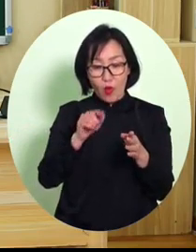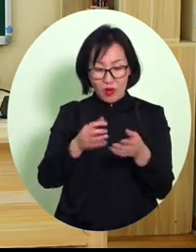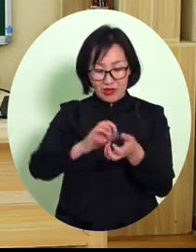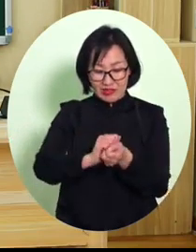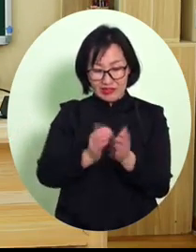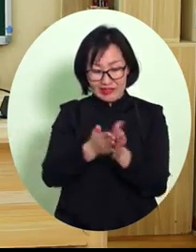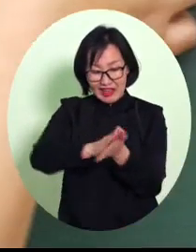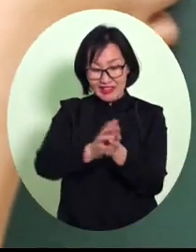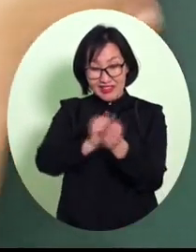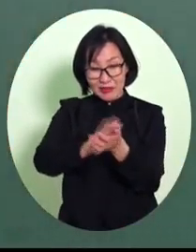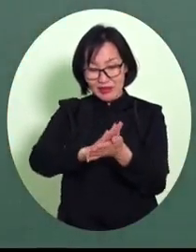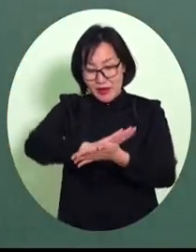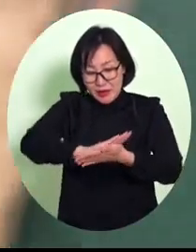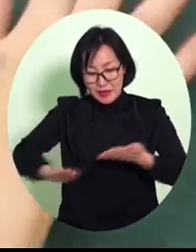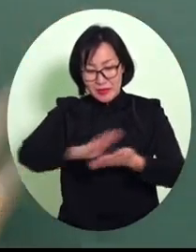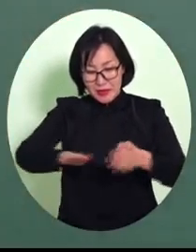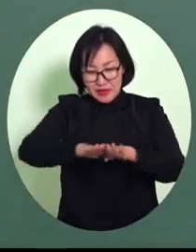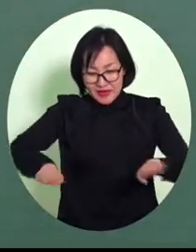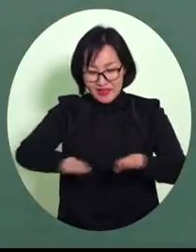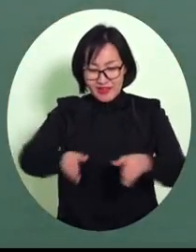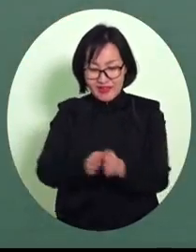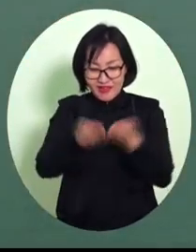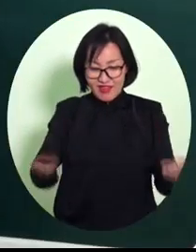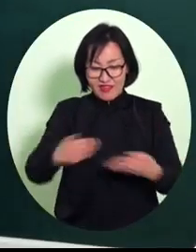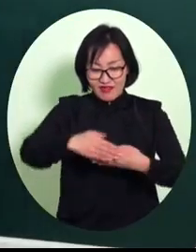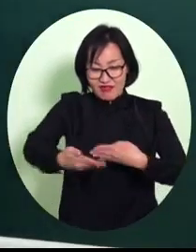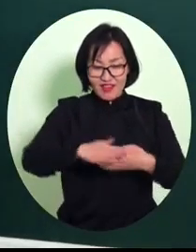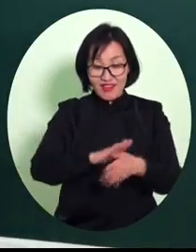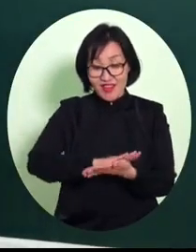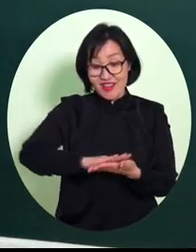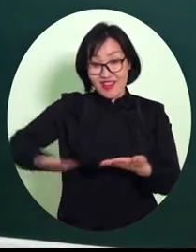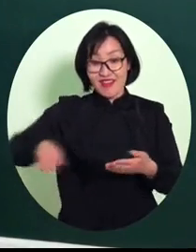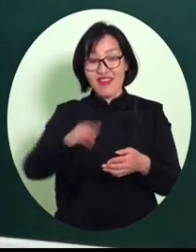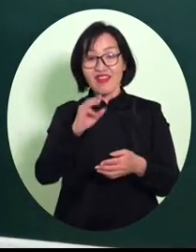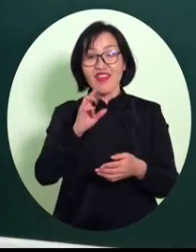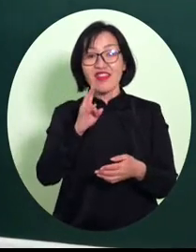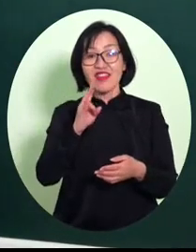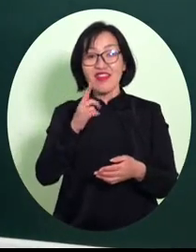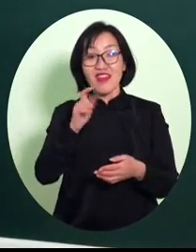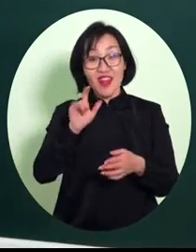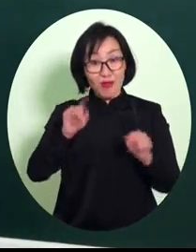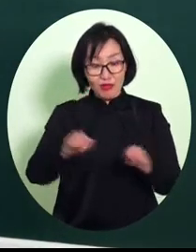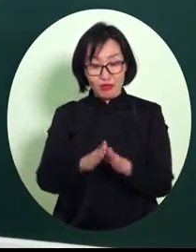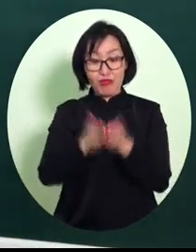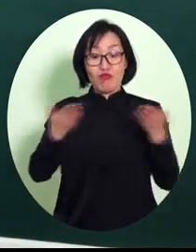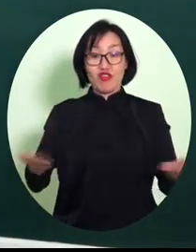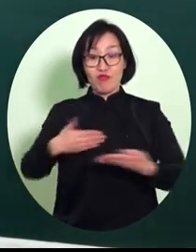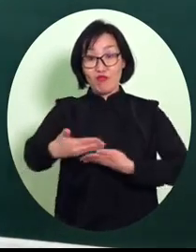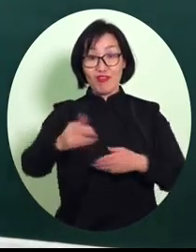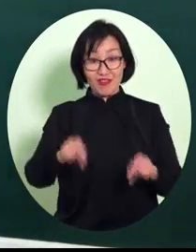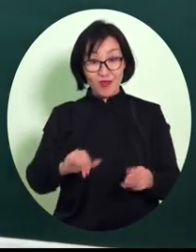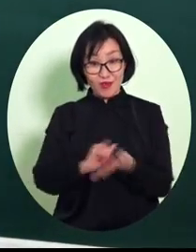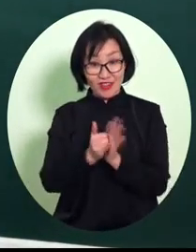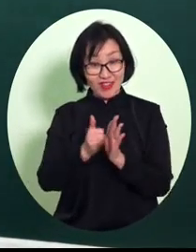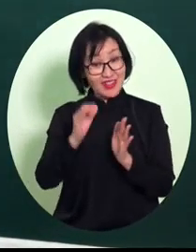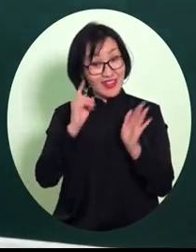цаасыг тэнгэр болгох. За ингээ хуйлсан байсан цаасыг ингээ тэнийлгээд тэнгэр болгодог тийм үү? За ийм санаа